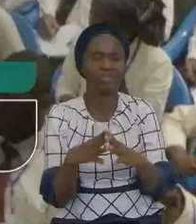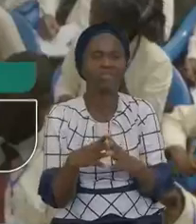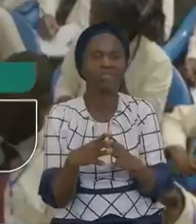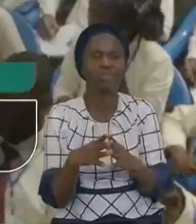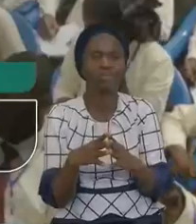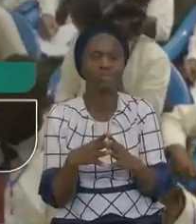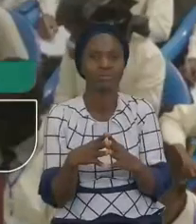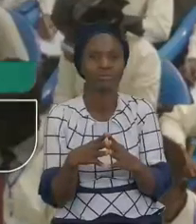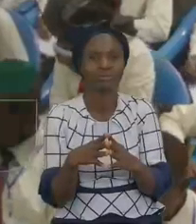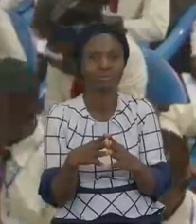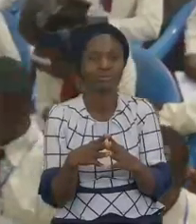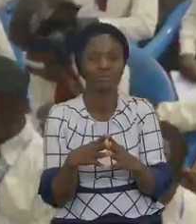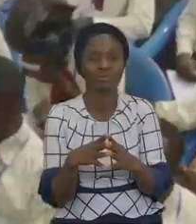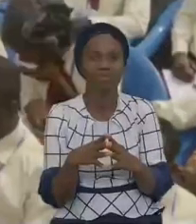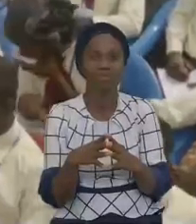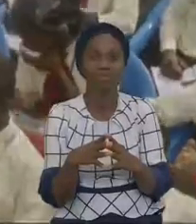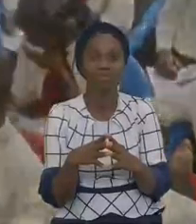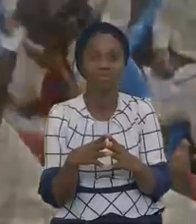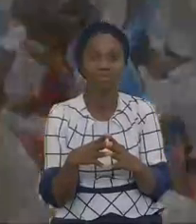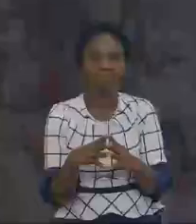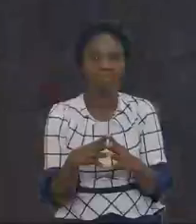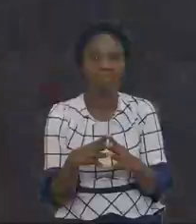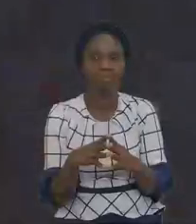Il y a certaines références,